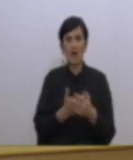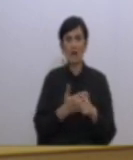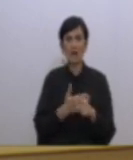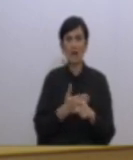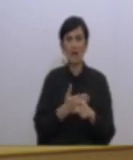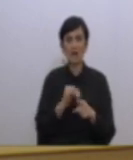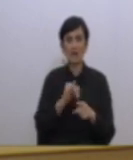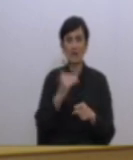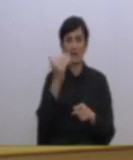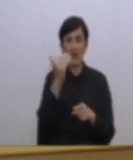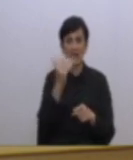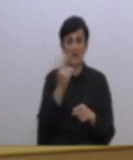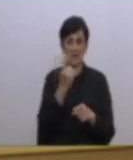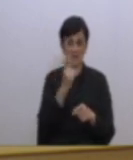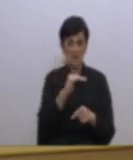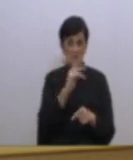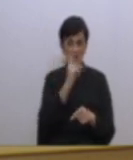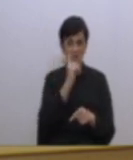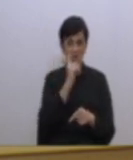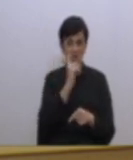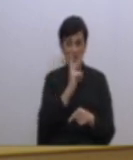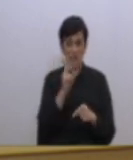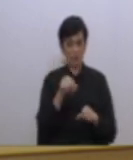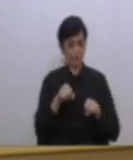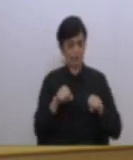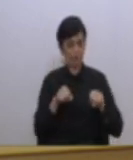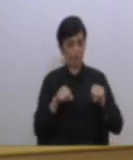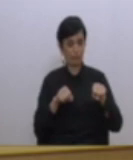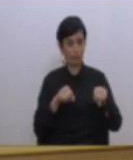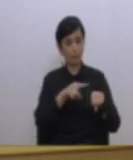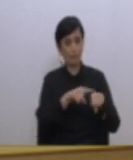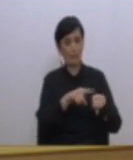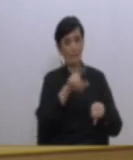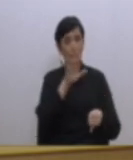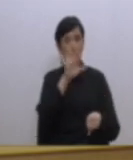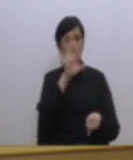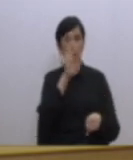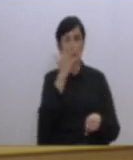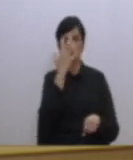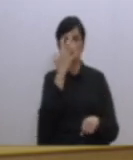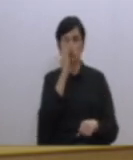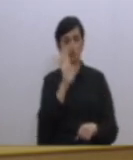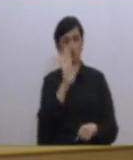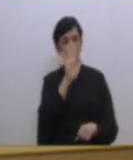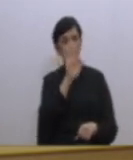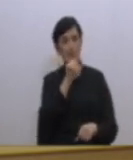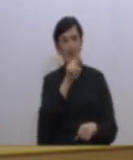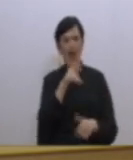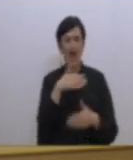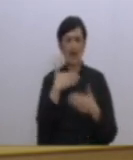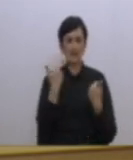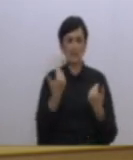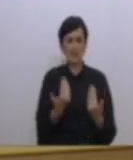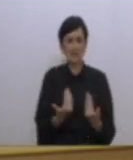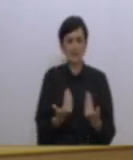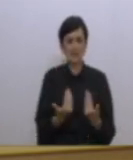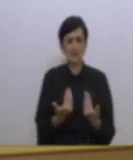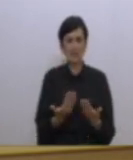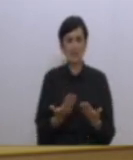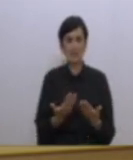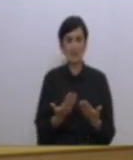tken patara bavshi pirve klashi mikhavt ik arikos surati romelis aris ar minda ekhla